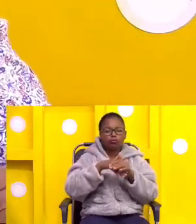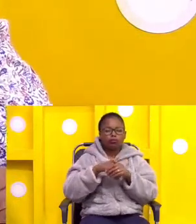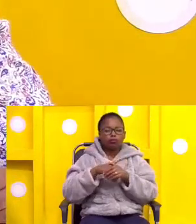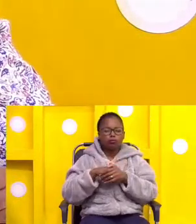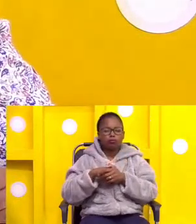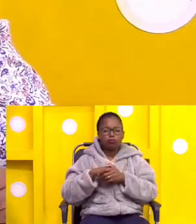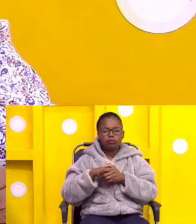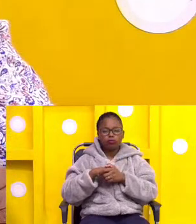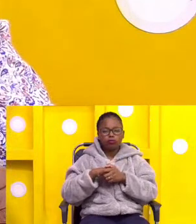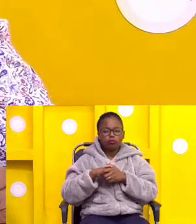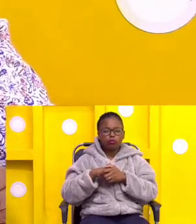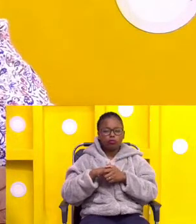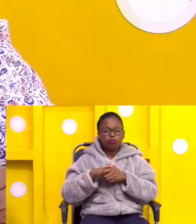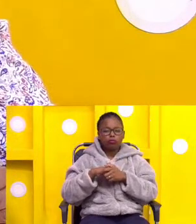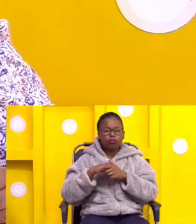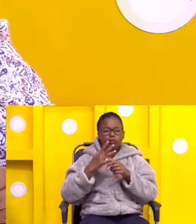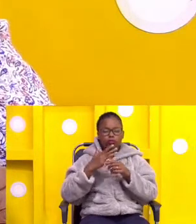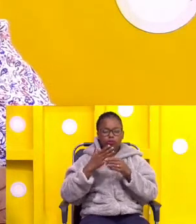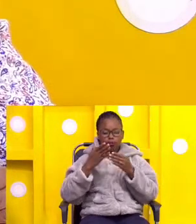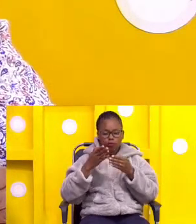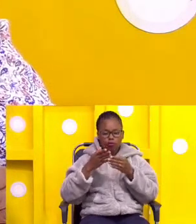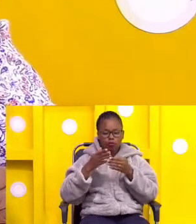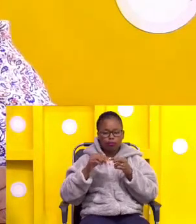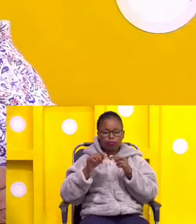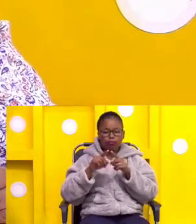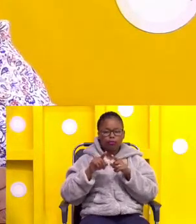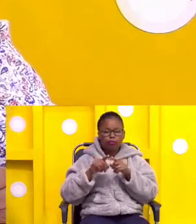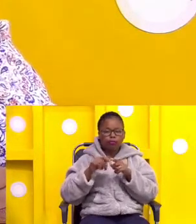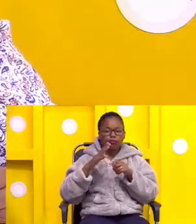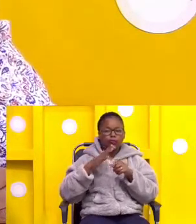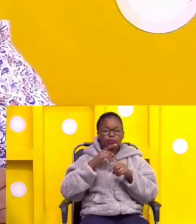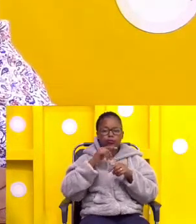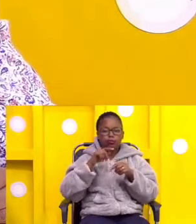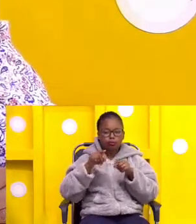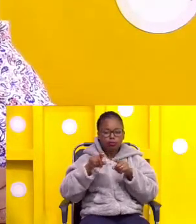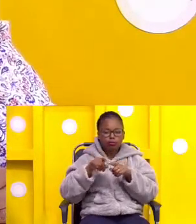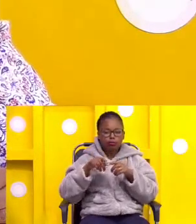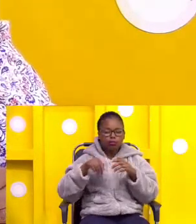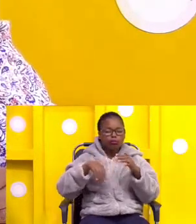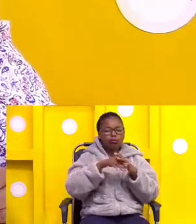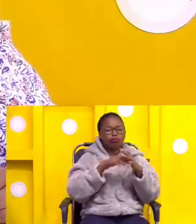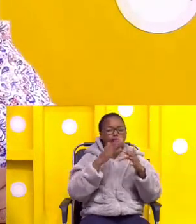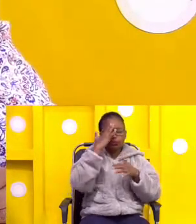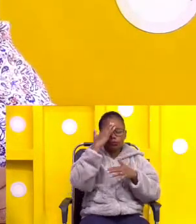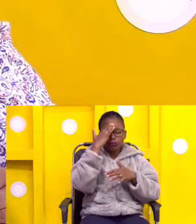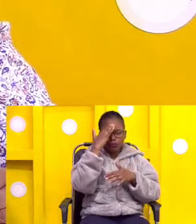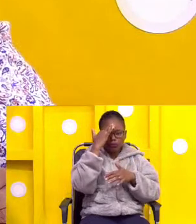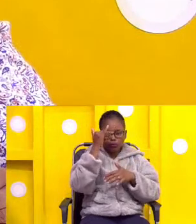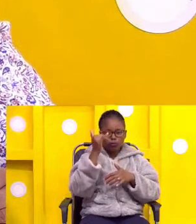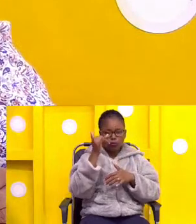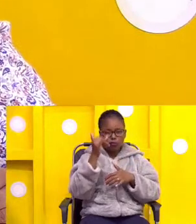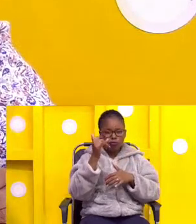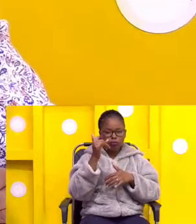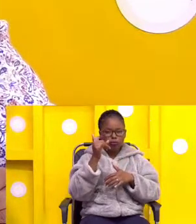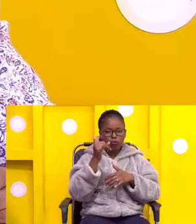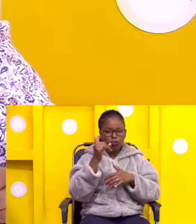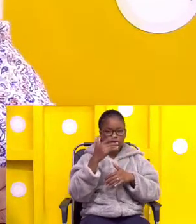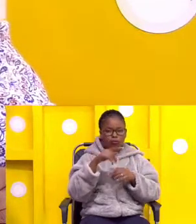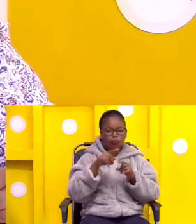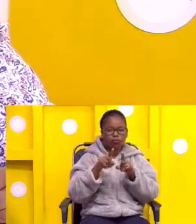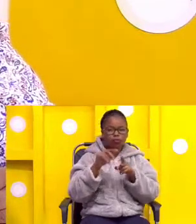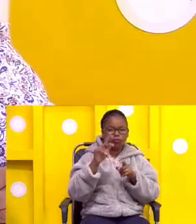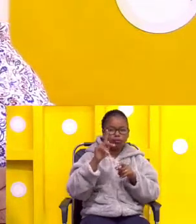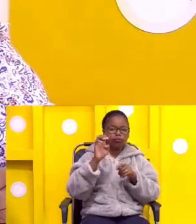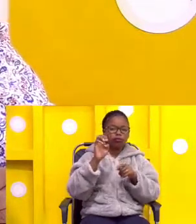hau niho nake oimukanirie akiuga mutingibuta my brother wira no ni andu ndathiite kuhoera Kenyatta mathaa